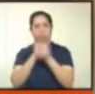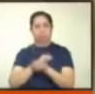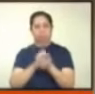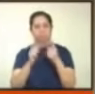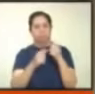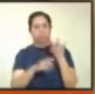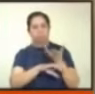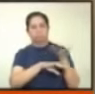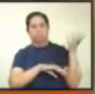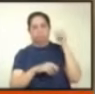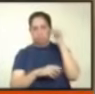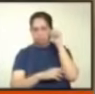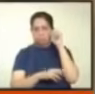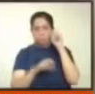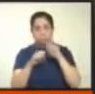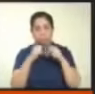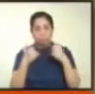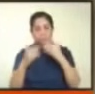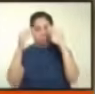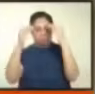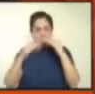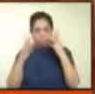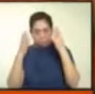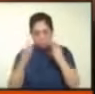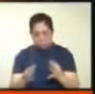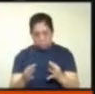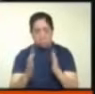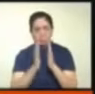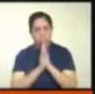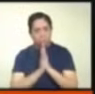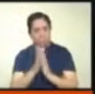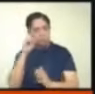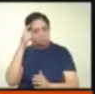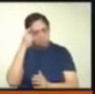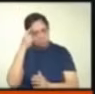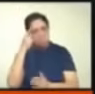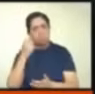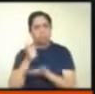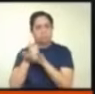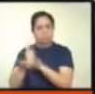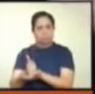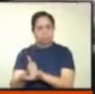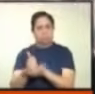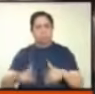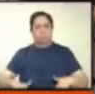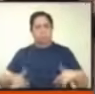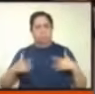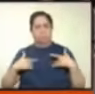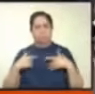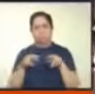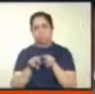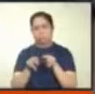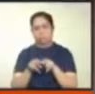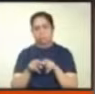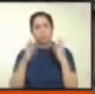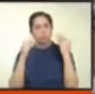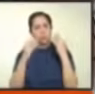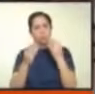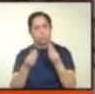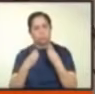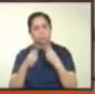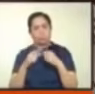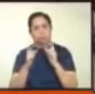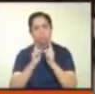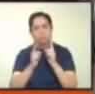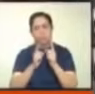mga ampatuan. Kaya ngayong nababa na ang hatol, hiling niya sa gobyerno, tulungan siyang makapamuhay muli ng normal. Sana kung mag-ausap